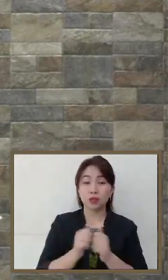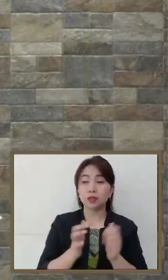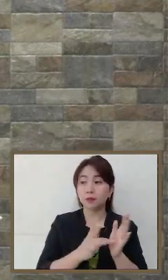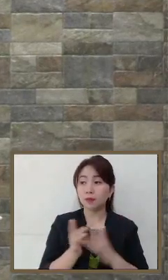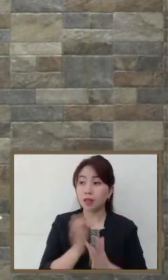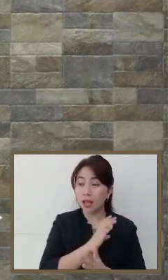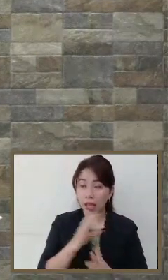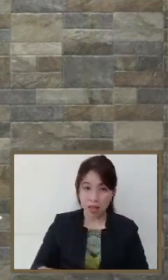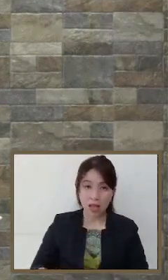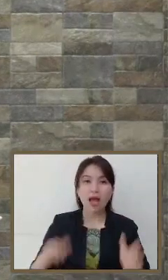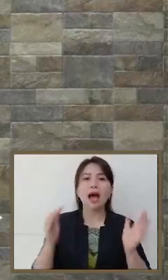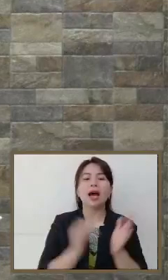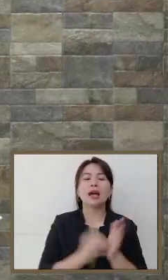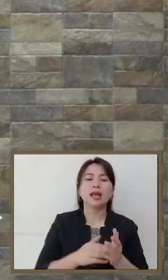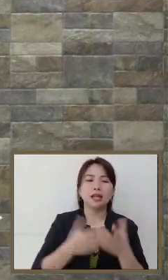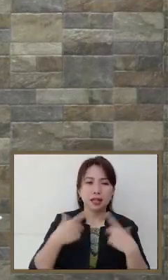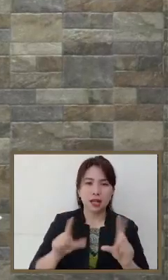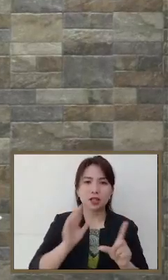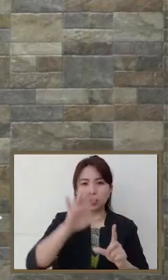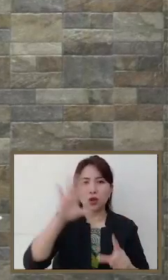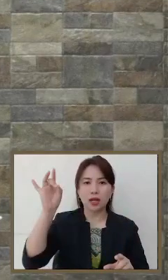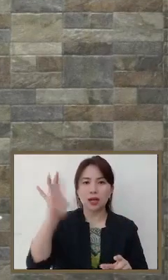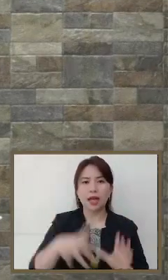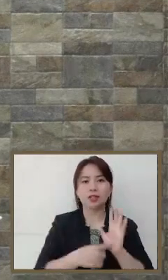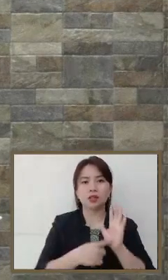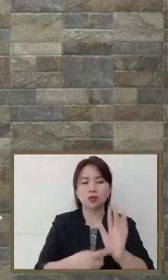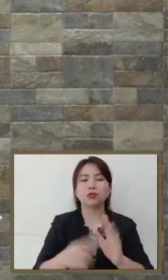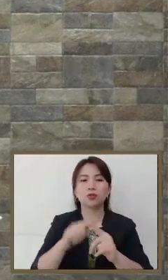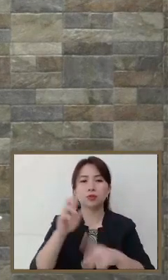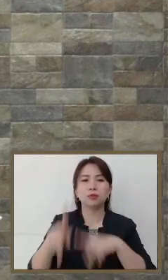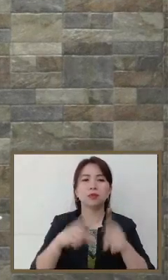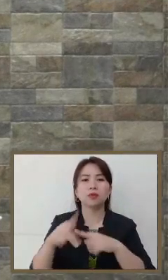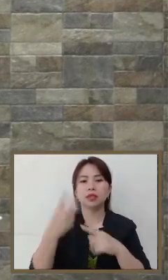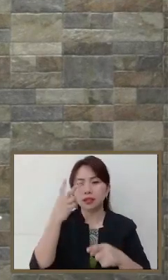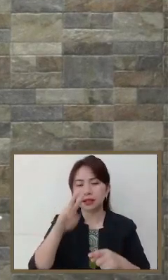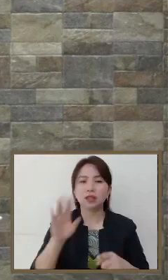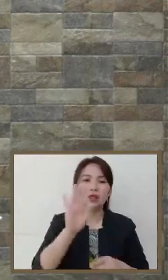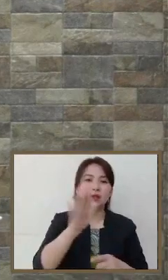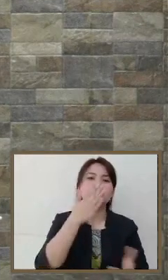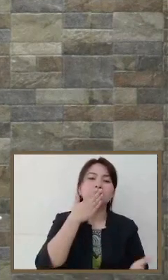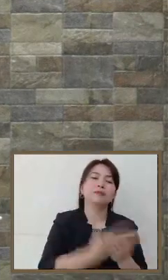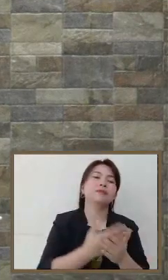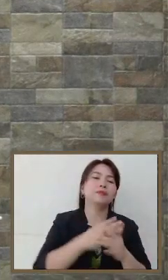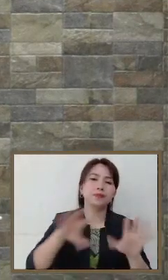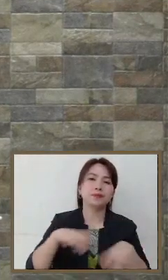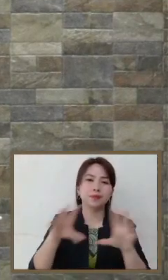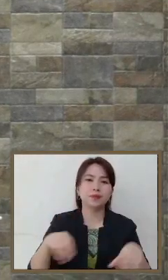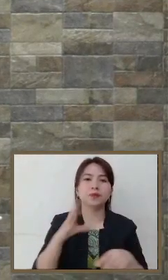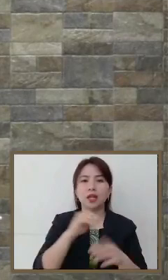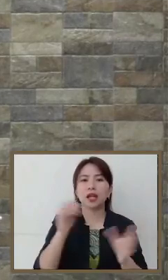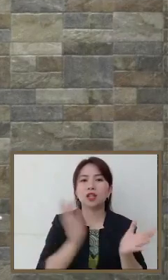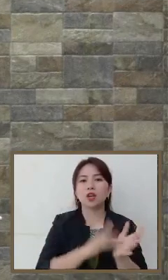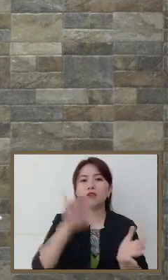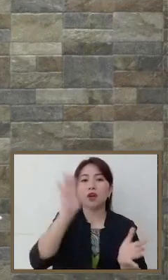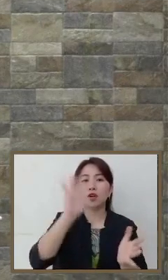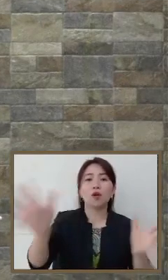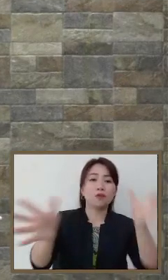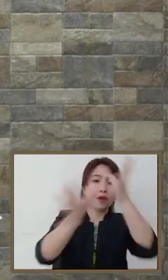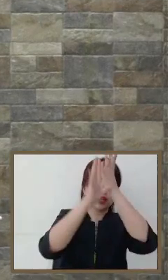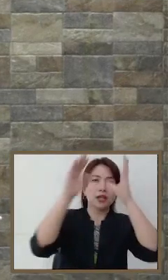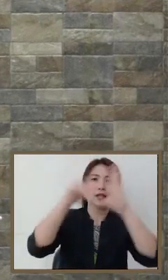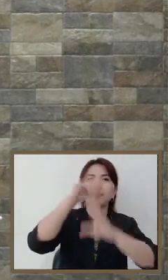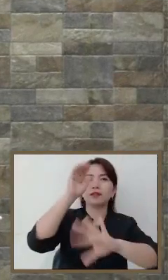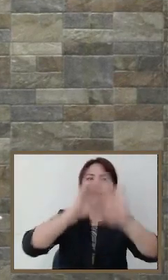your light so shine before men that they may see what your good works and glorify your father which is